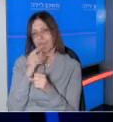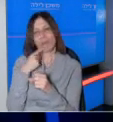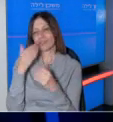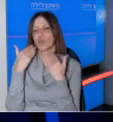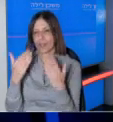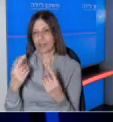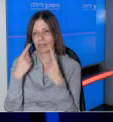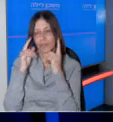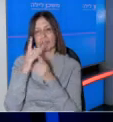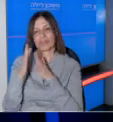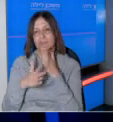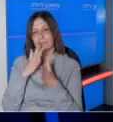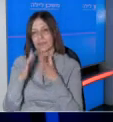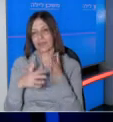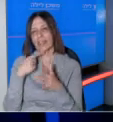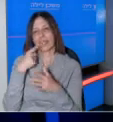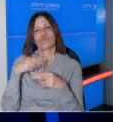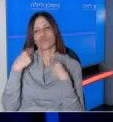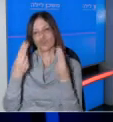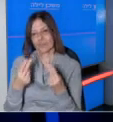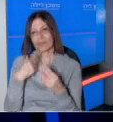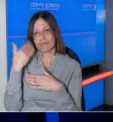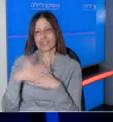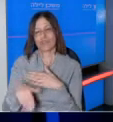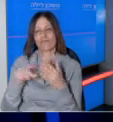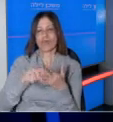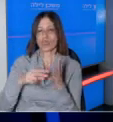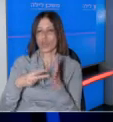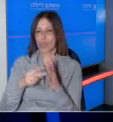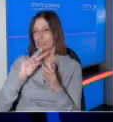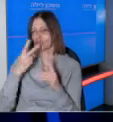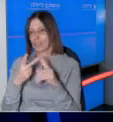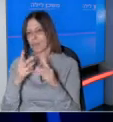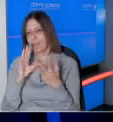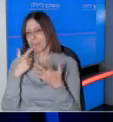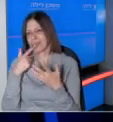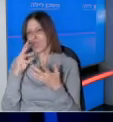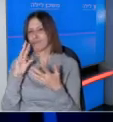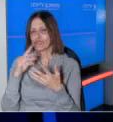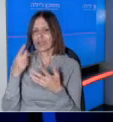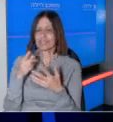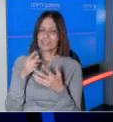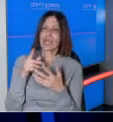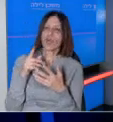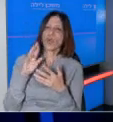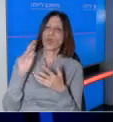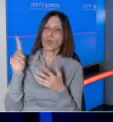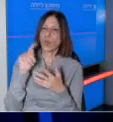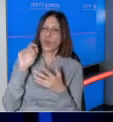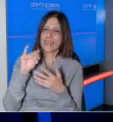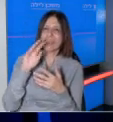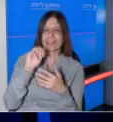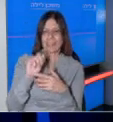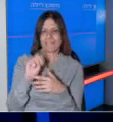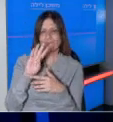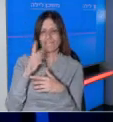תודה ליוסף התנמי על התרגום לשפת הסימנים, אני אגיד שוב פעם בסוף התוכנית. שתיים, מה פתאום שרי? זה רותי נבון, אבל חכו, יש לי נושא אחר. רותי נבון,